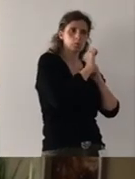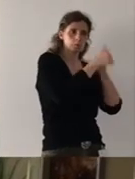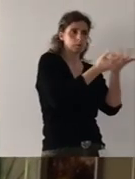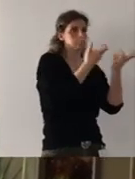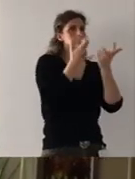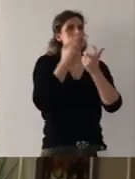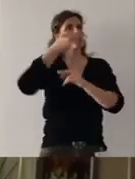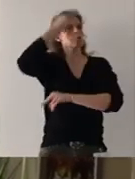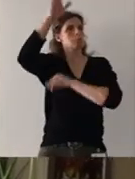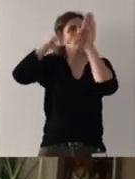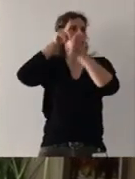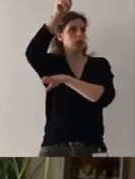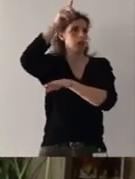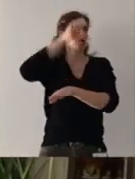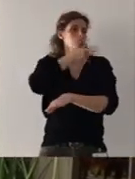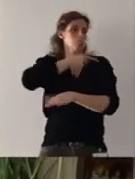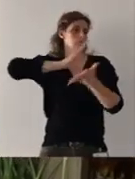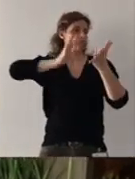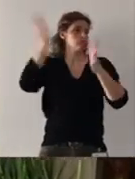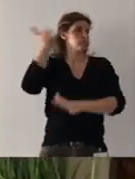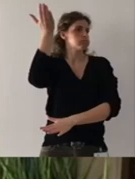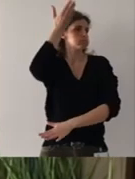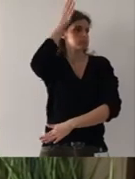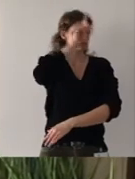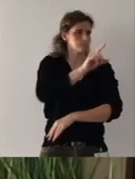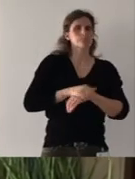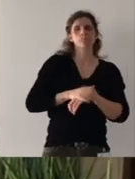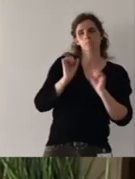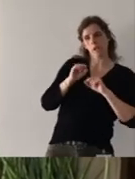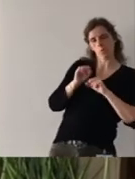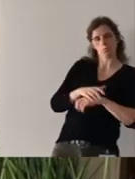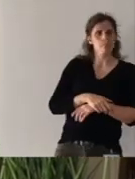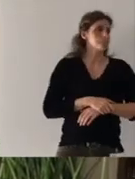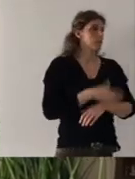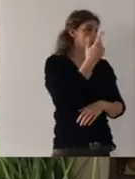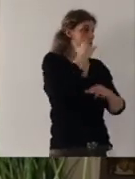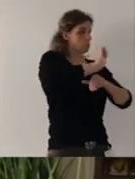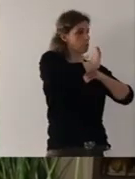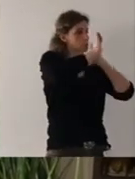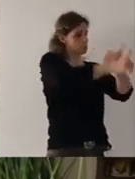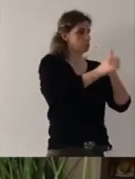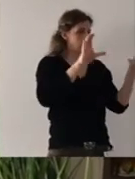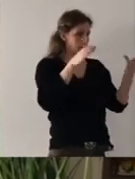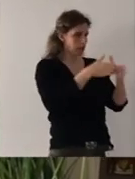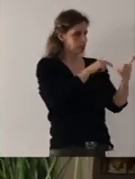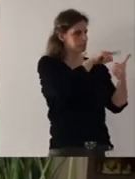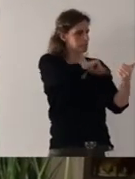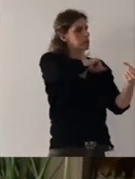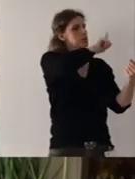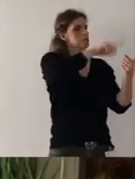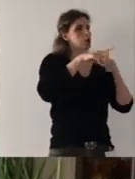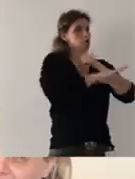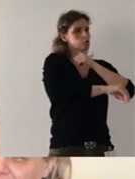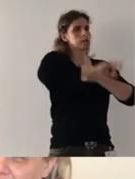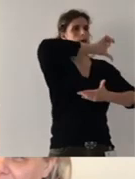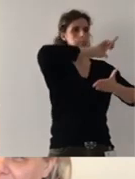si on prend l'exemple du Nord-Pas-de-Calais, le médecin parle couramment. D'accord. Et donc pour poursuivre sur l'équipe, on a une